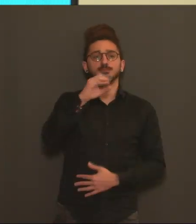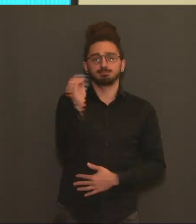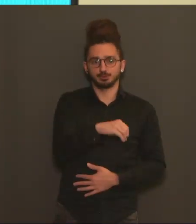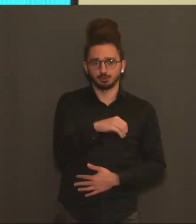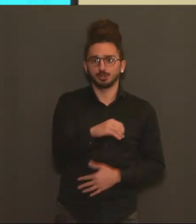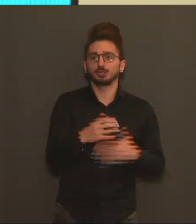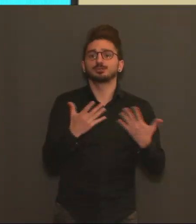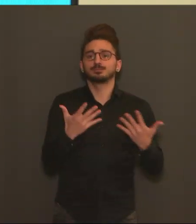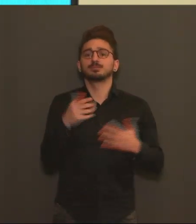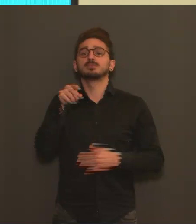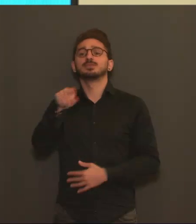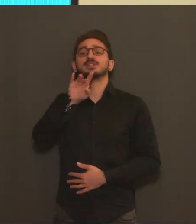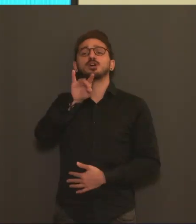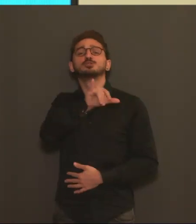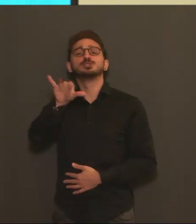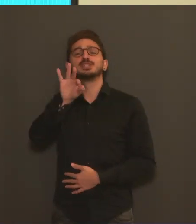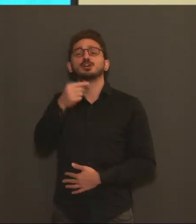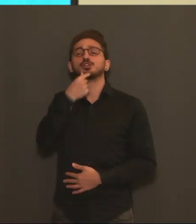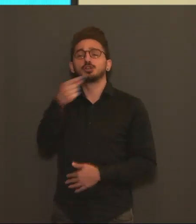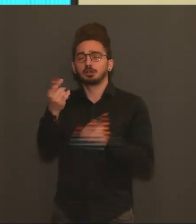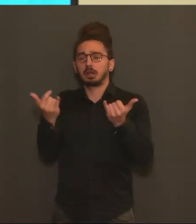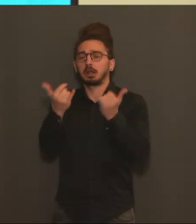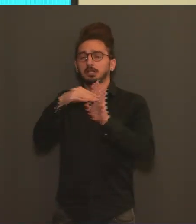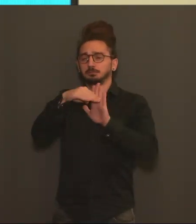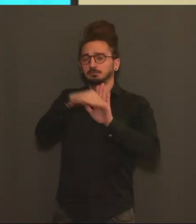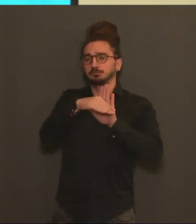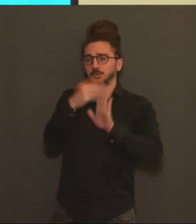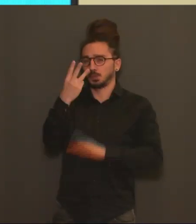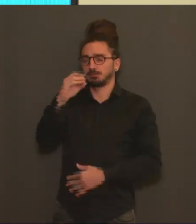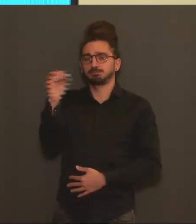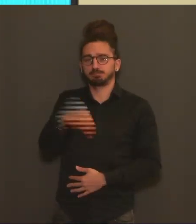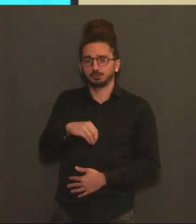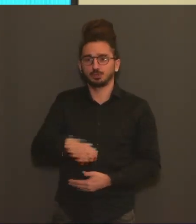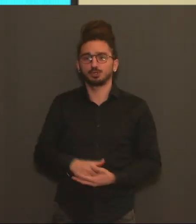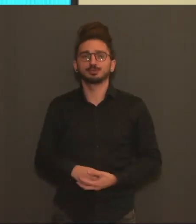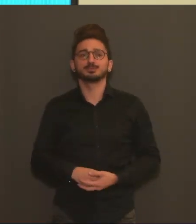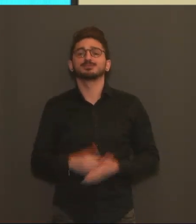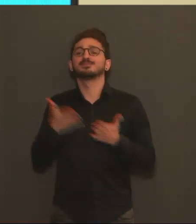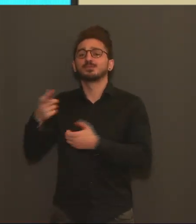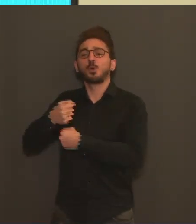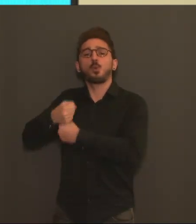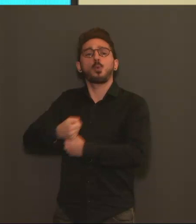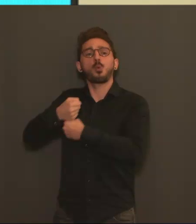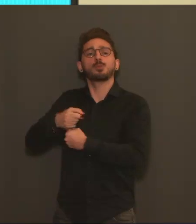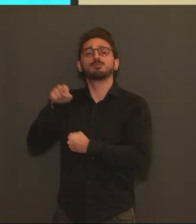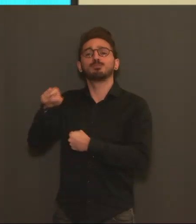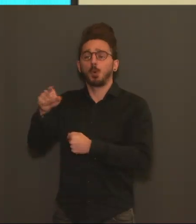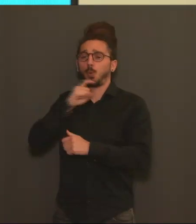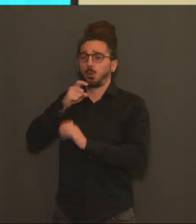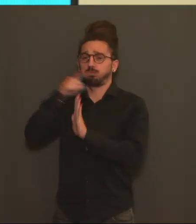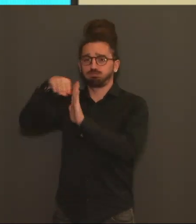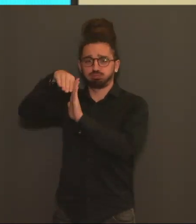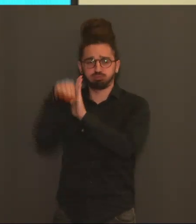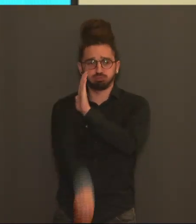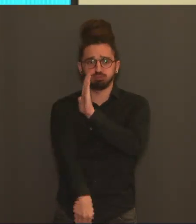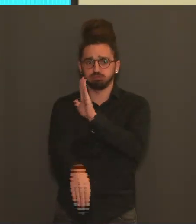et surtout, et ceci va de pair, je dirais, avec ce qui se passe dans les maisons de repos, une diminution drastique de 29% chez les plus